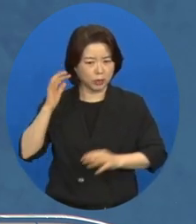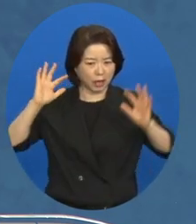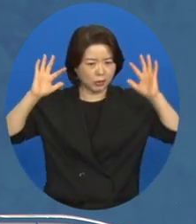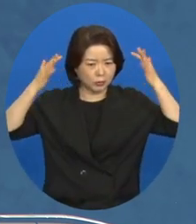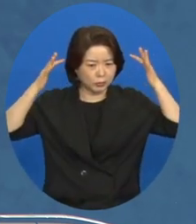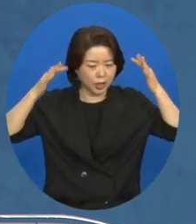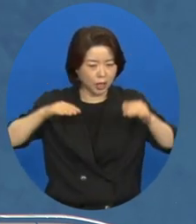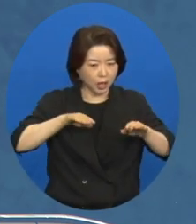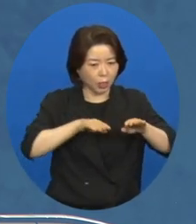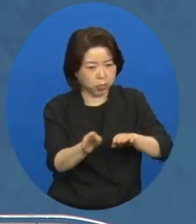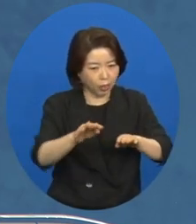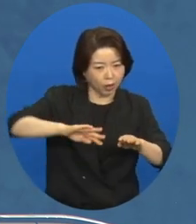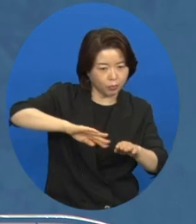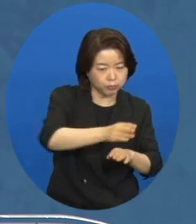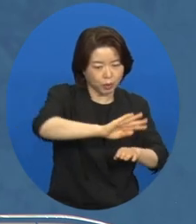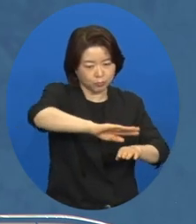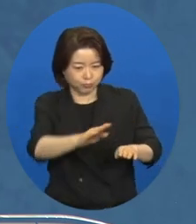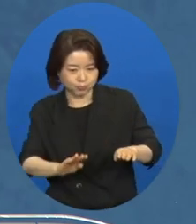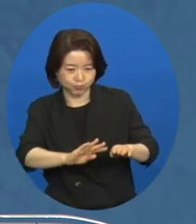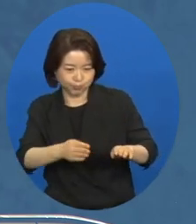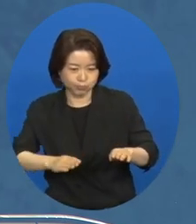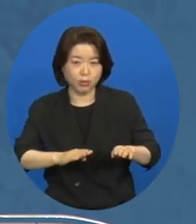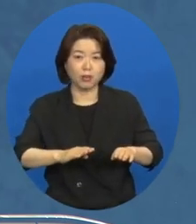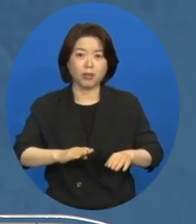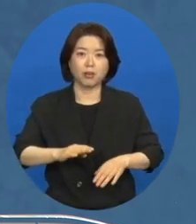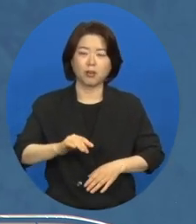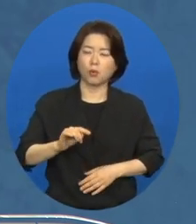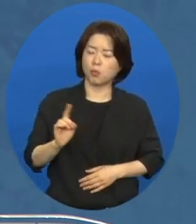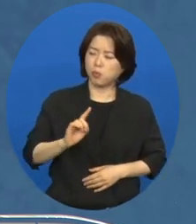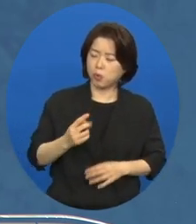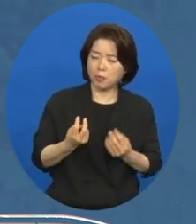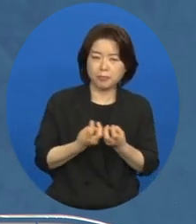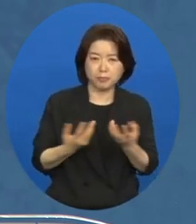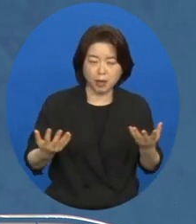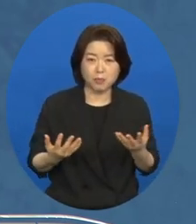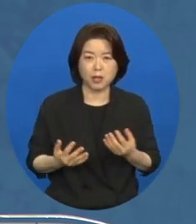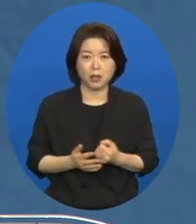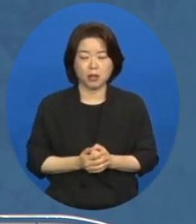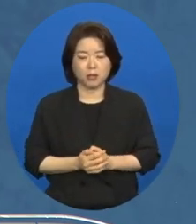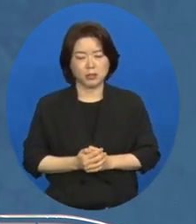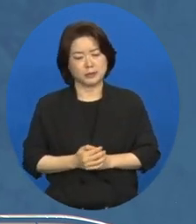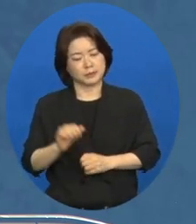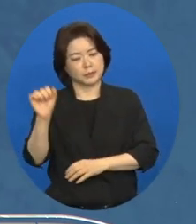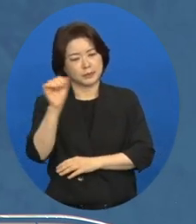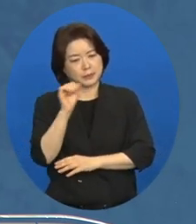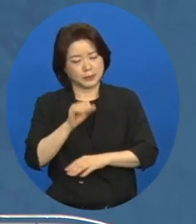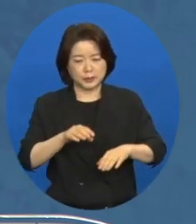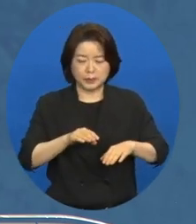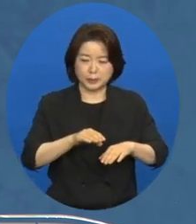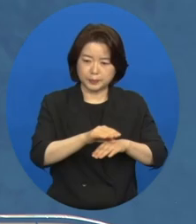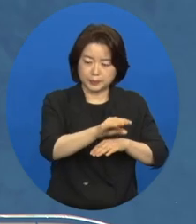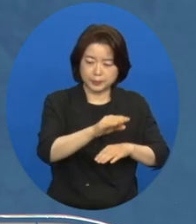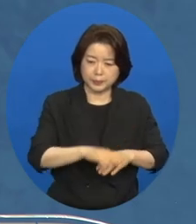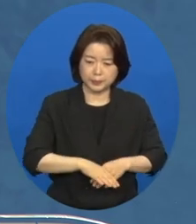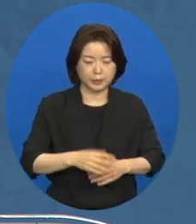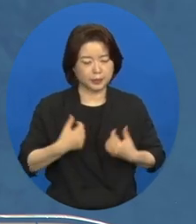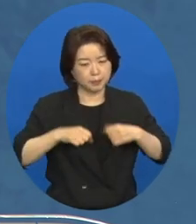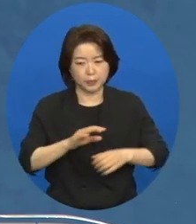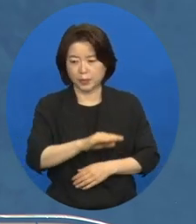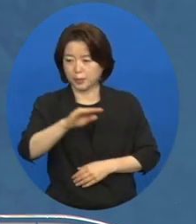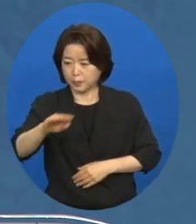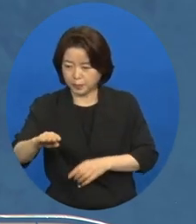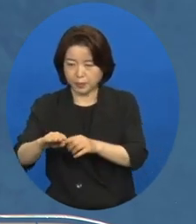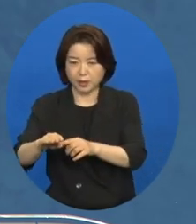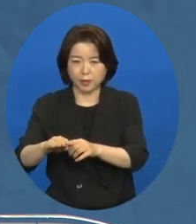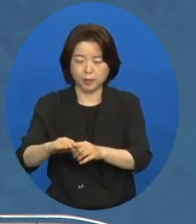겁니다. 계속 뒤로 밀리고 그래서 어쩔 수 없이 운행을 포기하고 차를 갓길에 대고 목사님 네